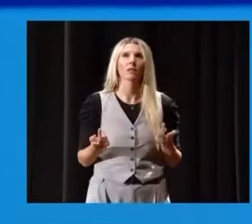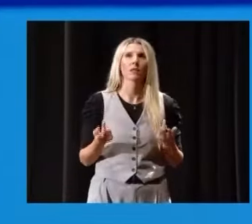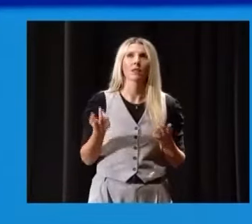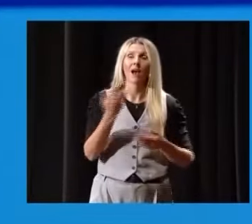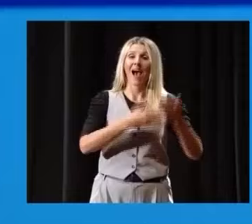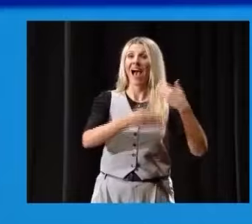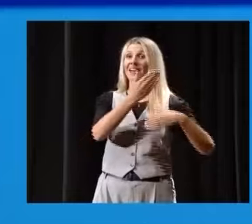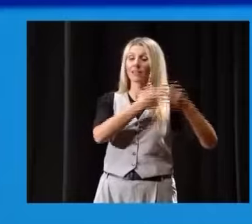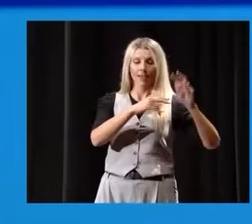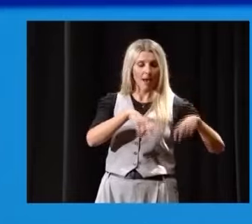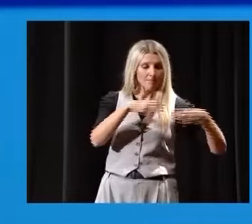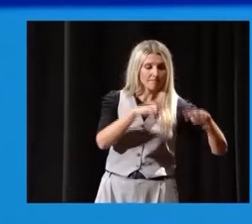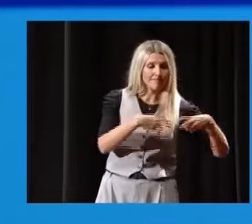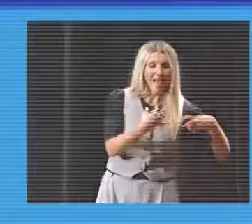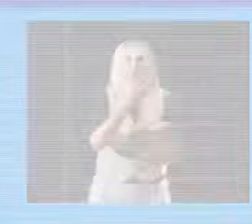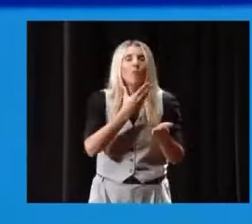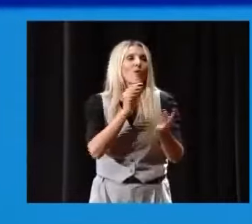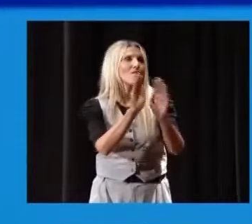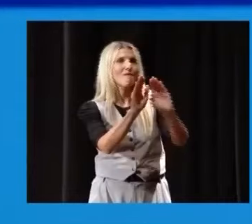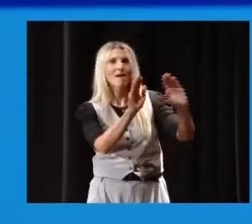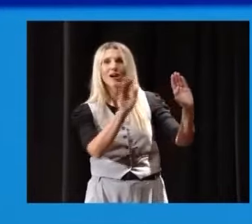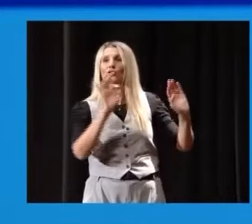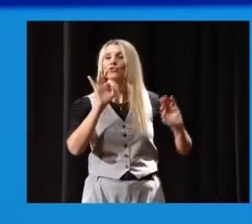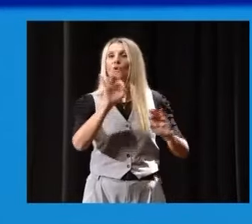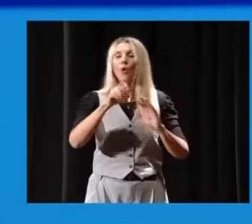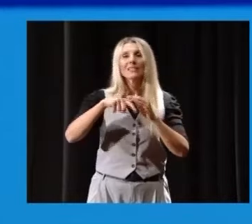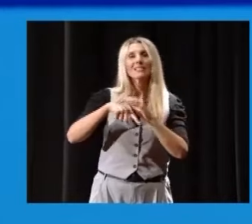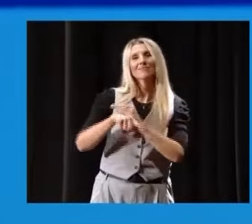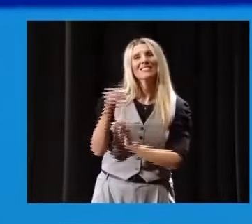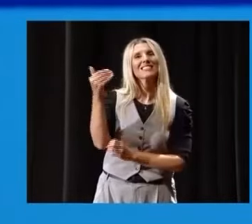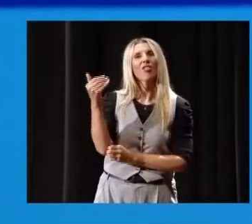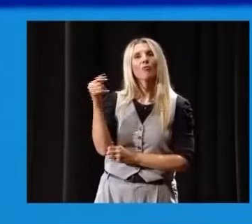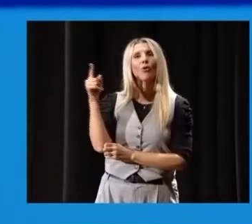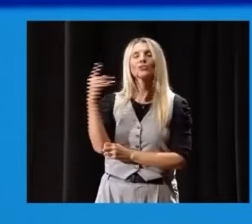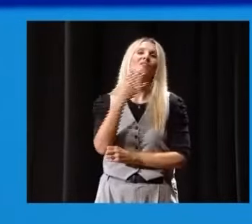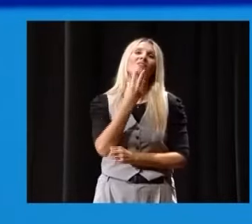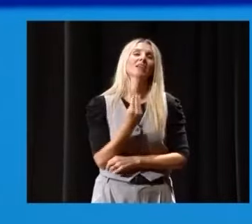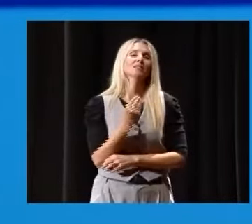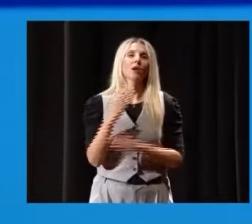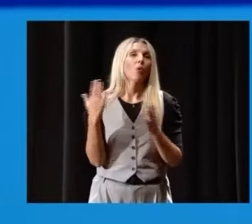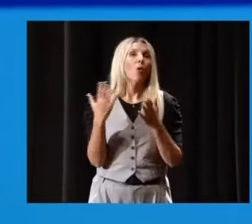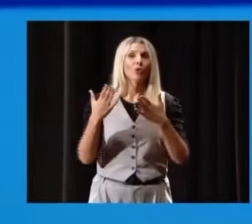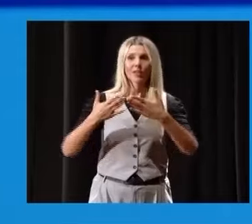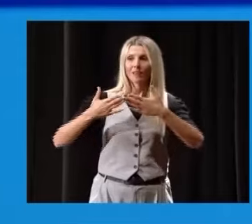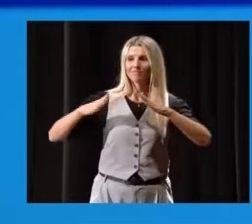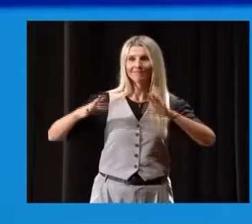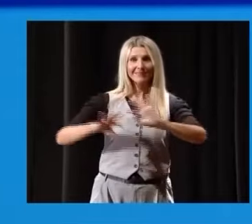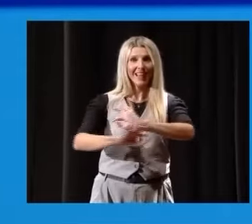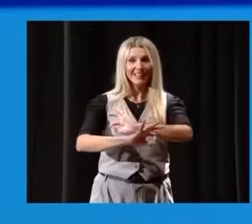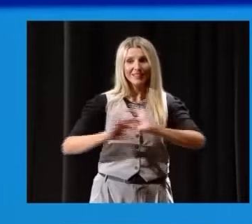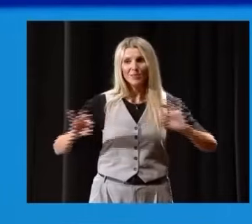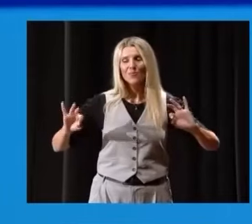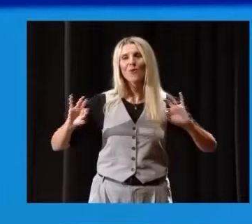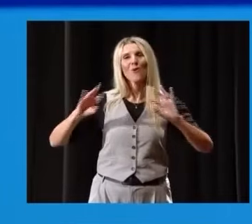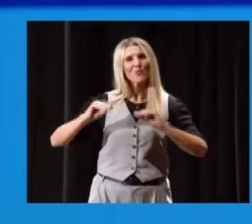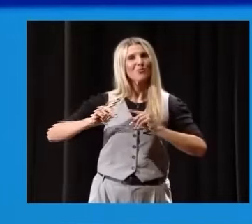αρχαία και μετρό. Ο σταθμός της Βελτιζέλου, όταν με το καλό παραδοθεί στους